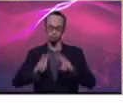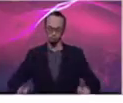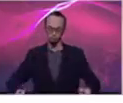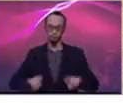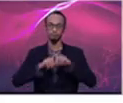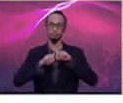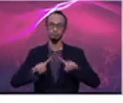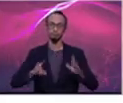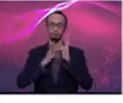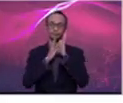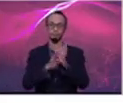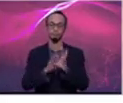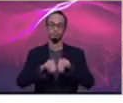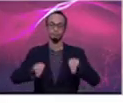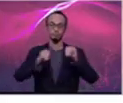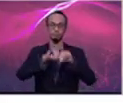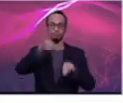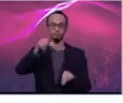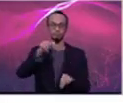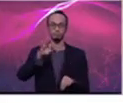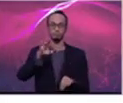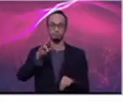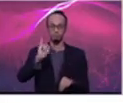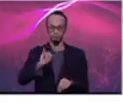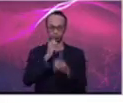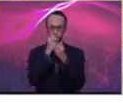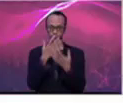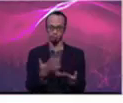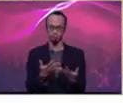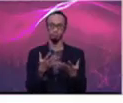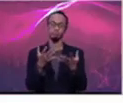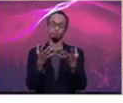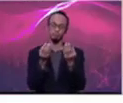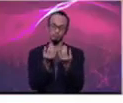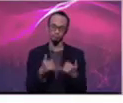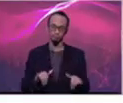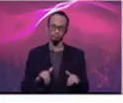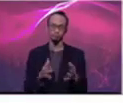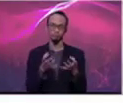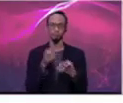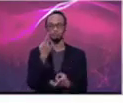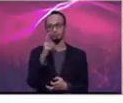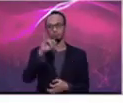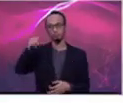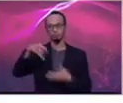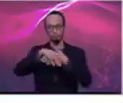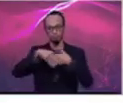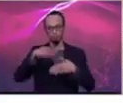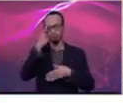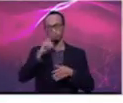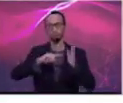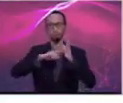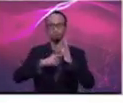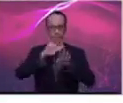namun menurut jurucakap Masjid jafri Abu Bakar Mahmudi pihaknya masih memerlukan kira-kira RM juta lagi bagi membolehkan